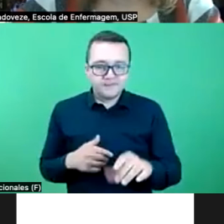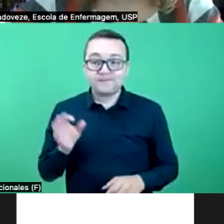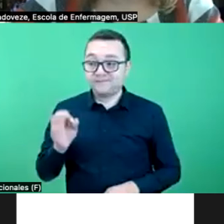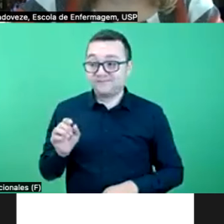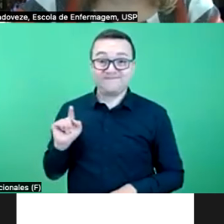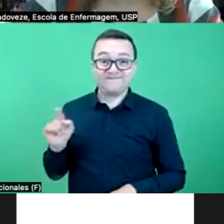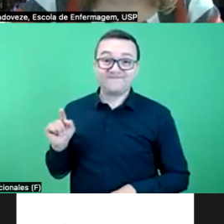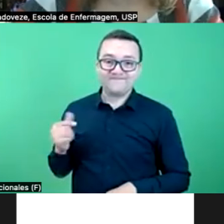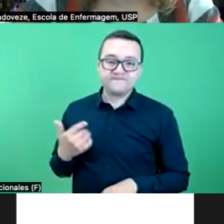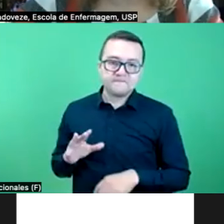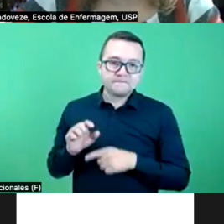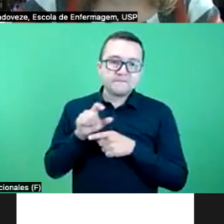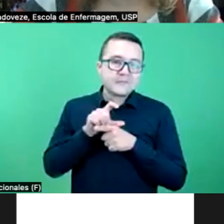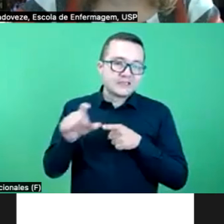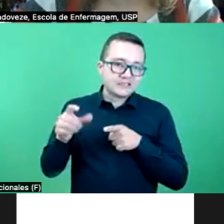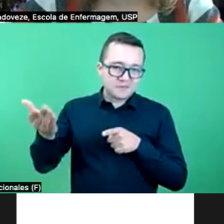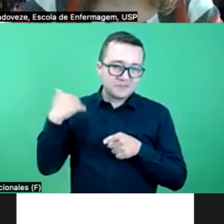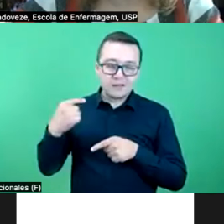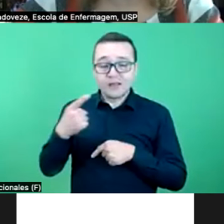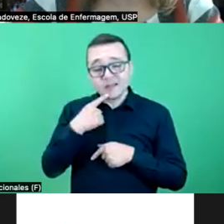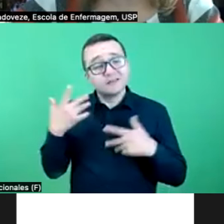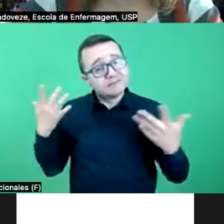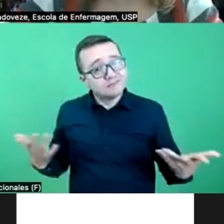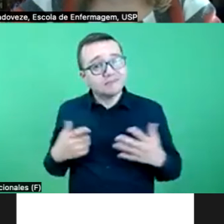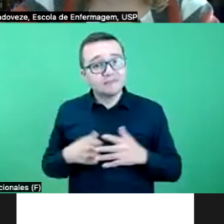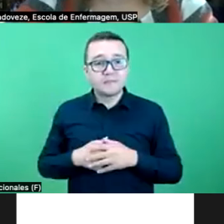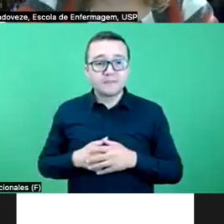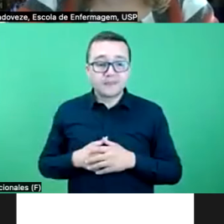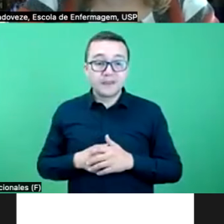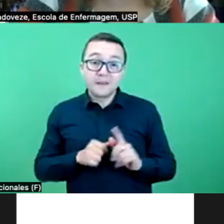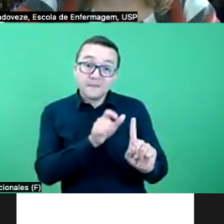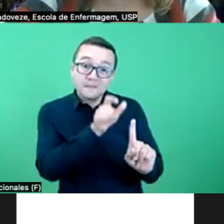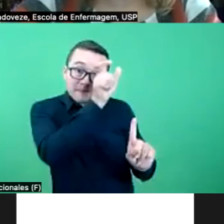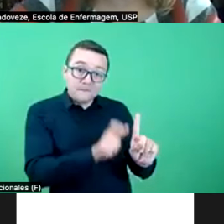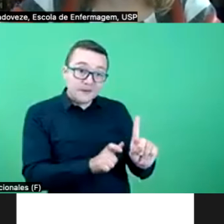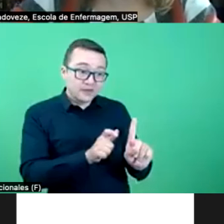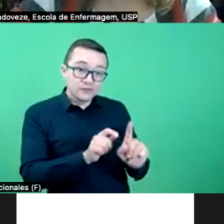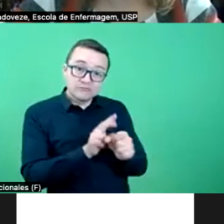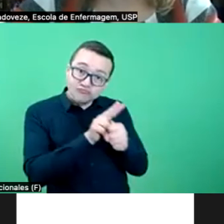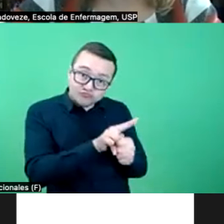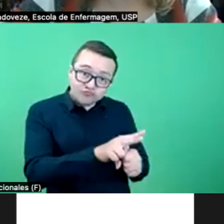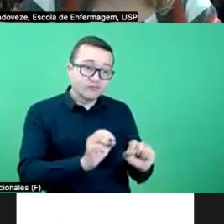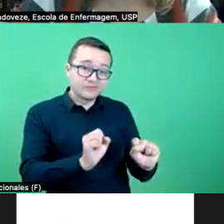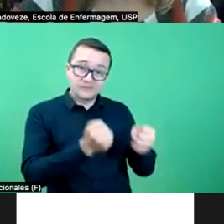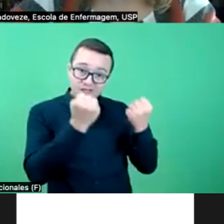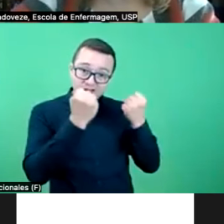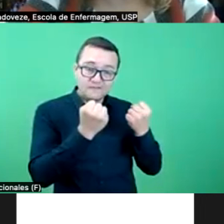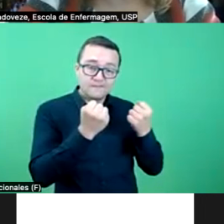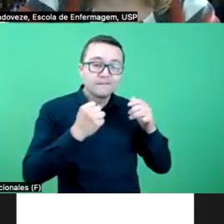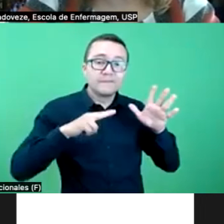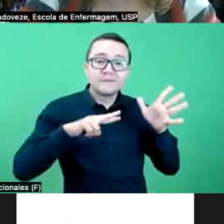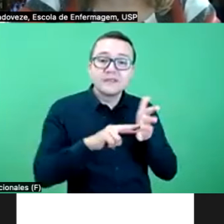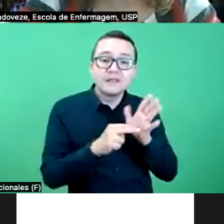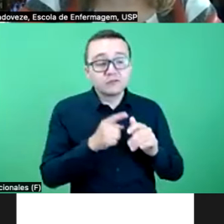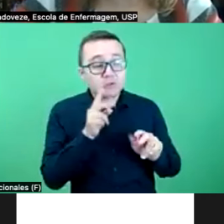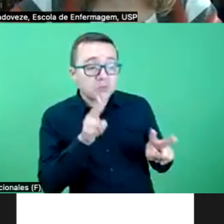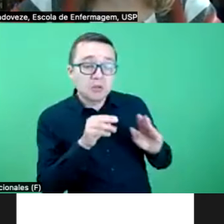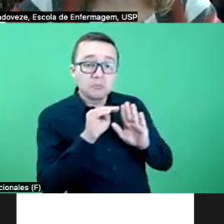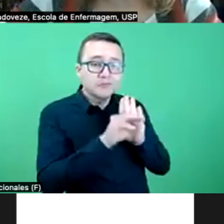Elle faisait un appel pour comprendre la sécurité du patient, n'est pas seulement d'éviter les